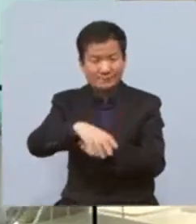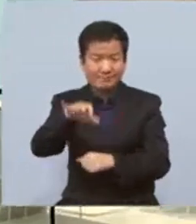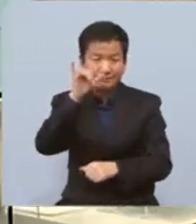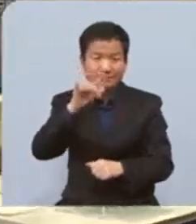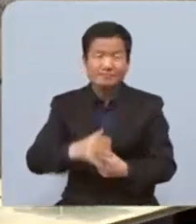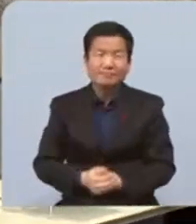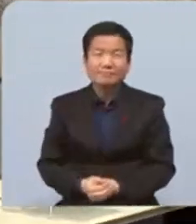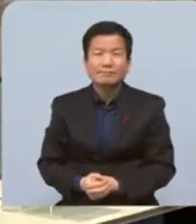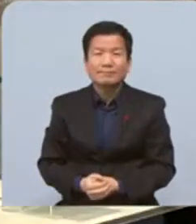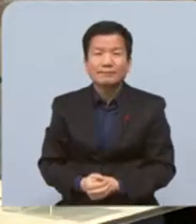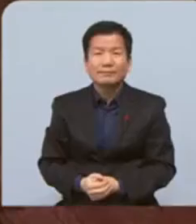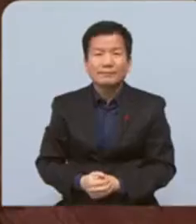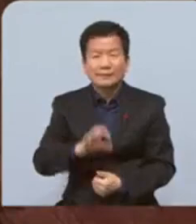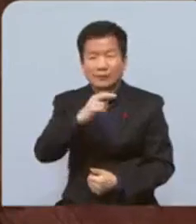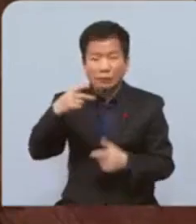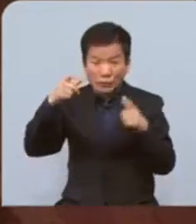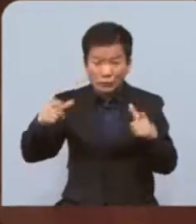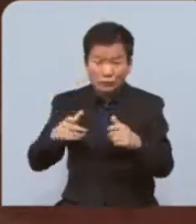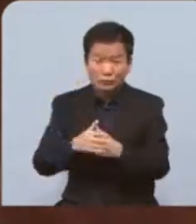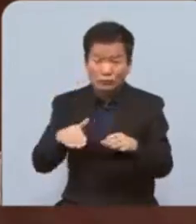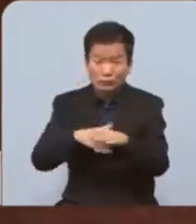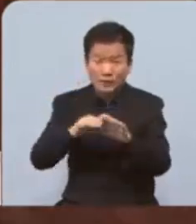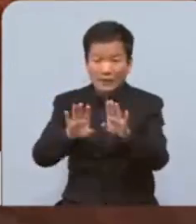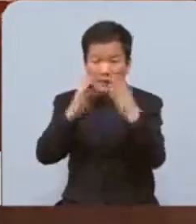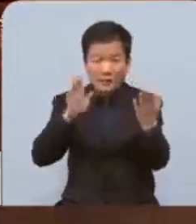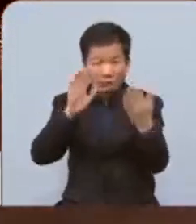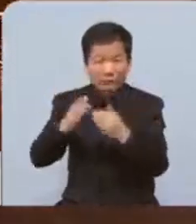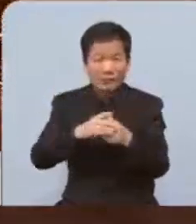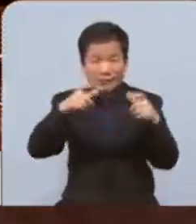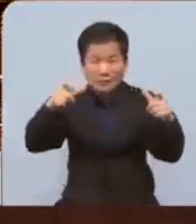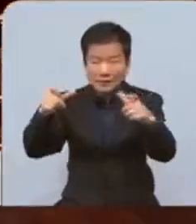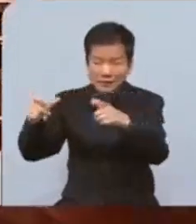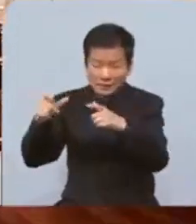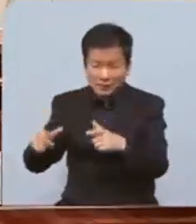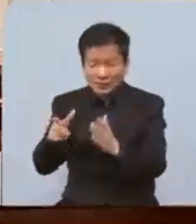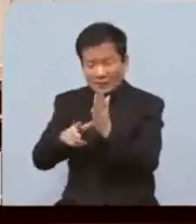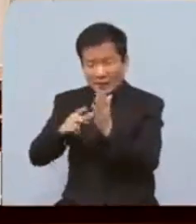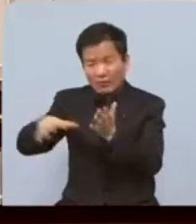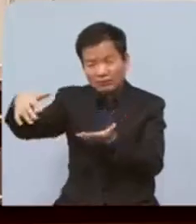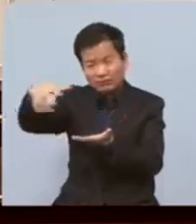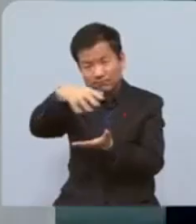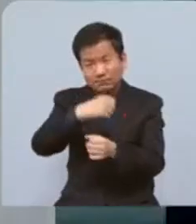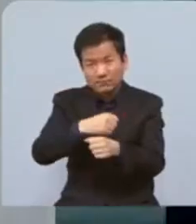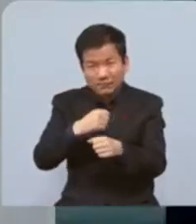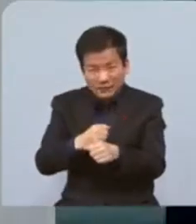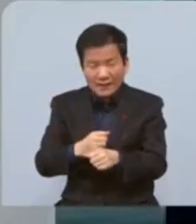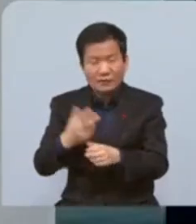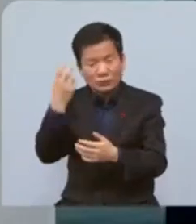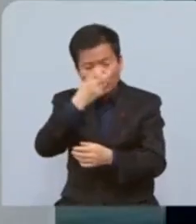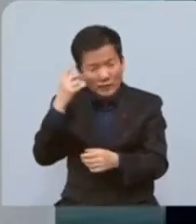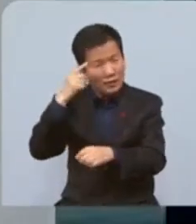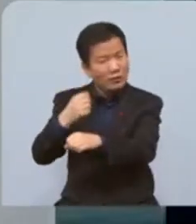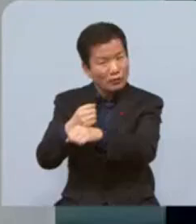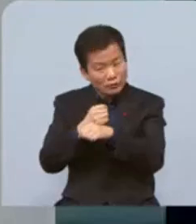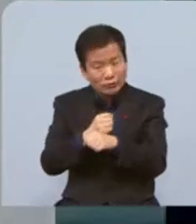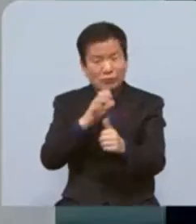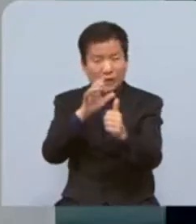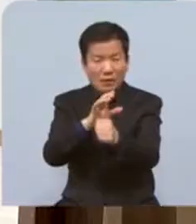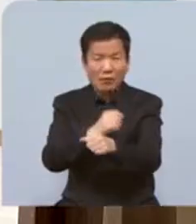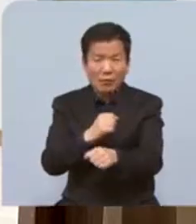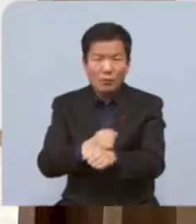갖췄습니다. 영동구는 문학관 개관 이후 지역 관련 문학 자료를 수집해 학술 조사와 연구를